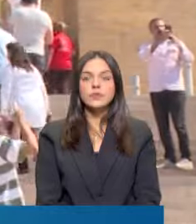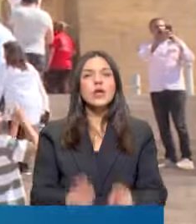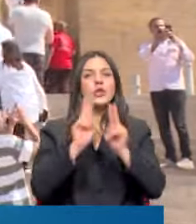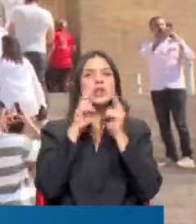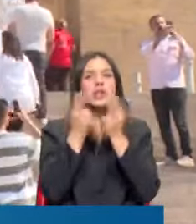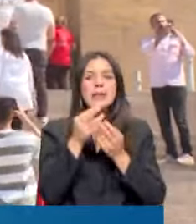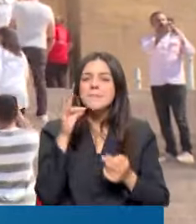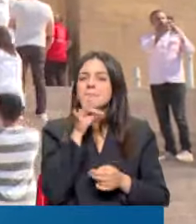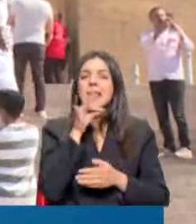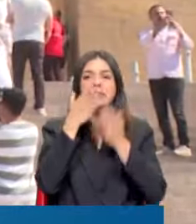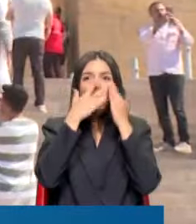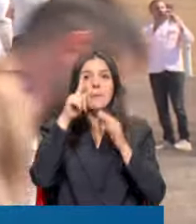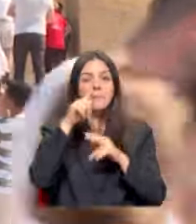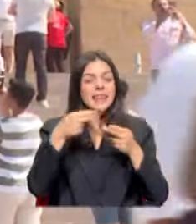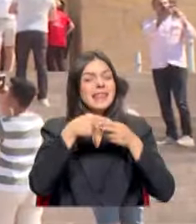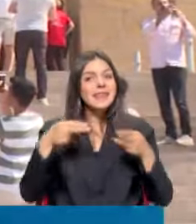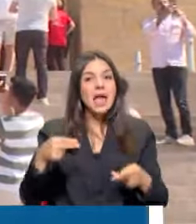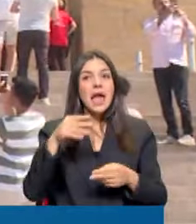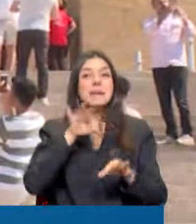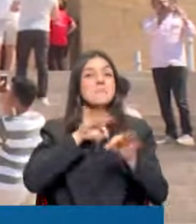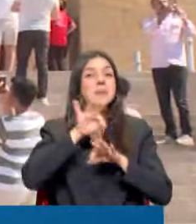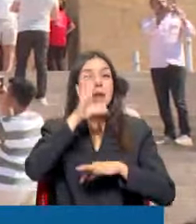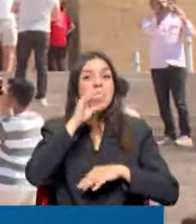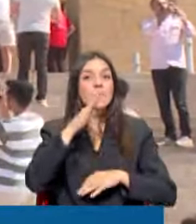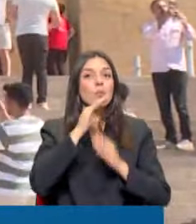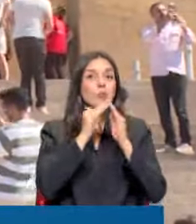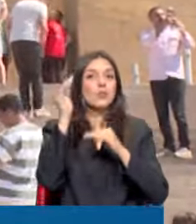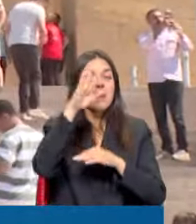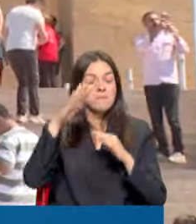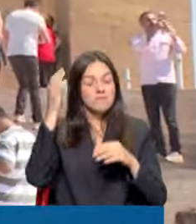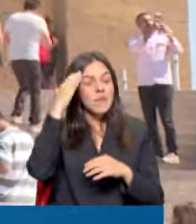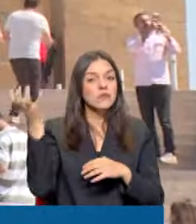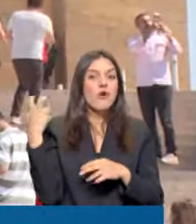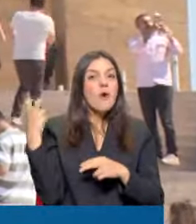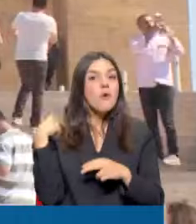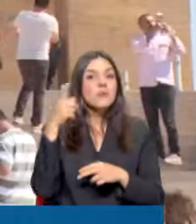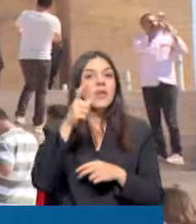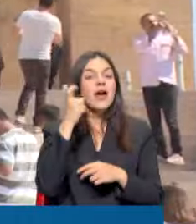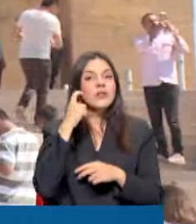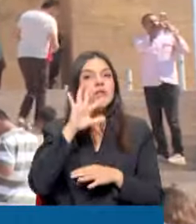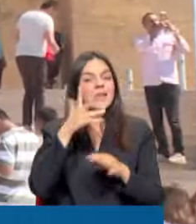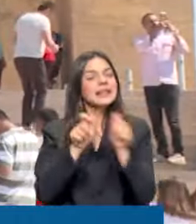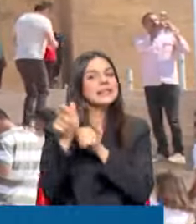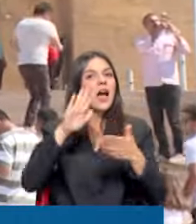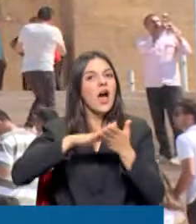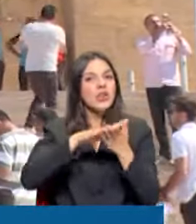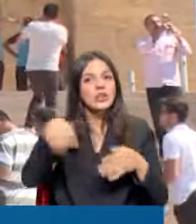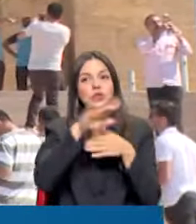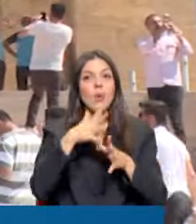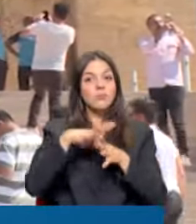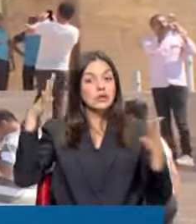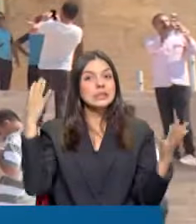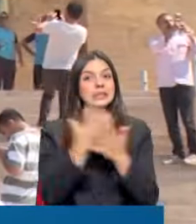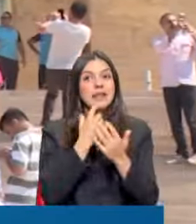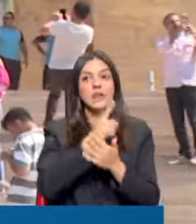Dünyada eşi benzeri görülmemiş bir destanın mimarı Başkomutan Mustafa Kemal Atatürk ve silah arkadaşları Büyük Taarruz'un 102.